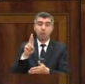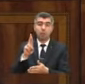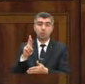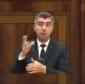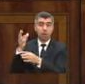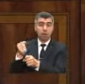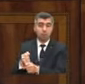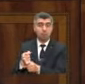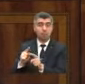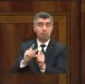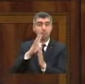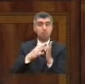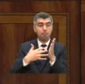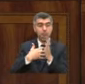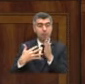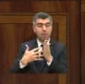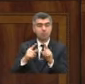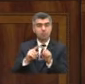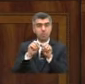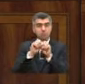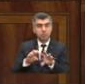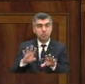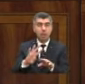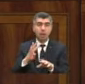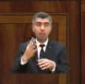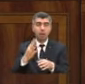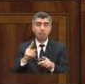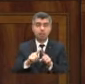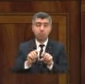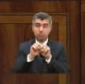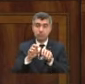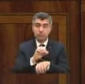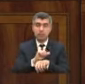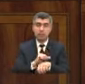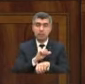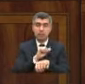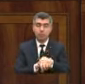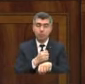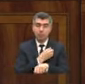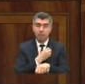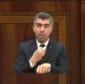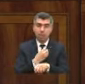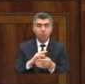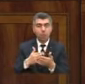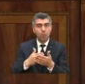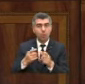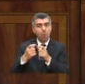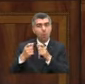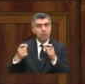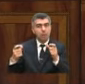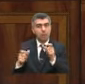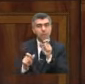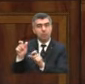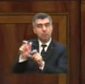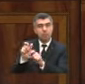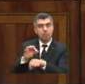ترتكز خطة تنزيل هذا المشروع غير المسبوق على 4 مكونات. أولا، تعميم التغطية الصحية الإجبارية بتوسيع الاستفادة من التأمين الإجباري الأساسي